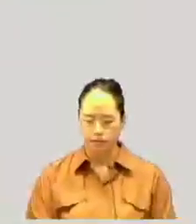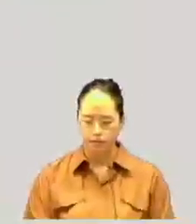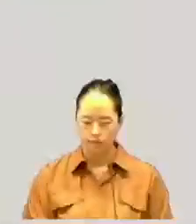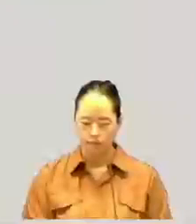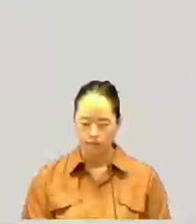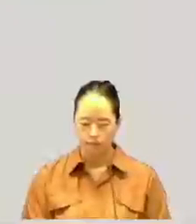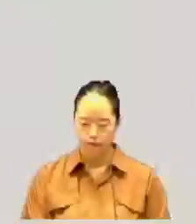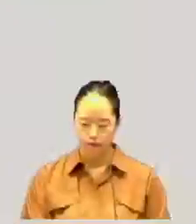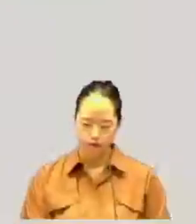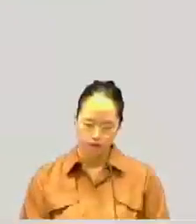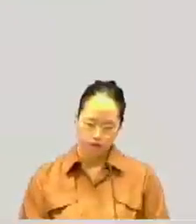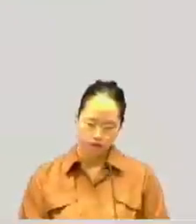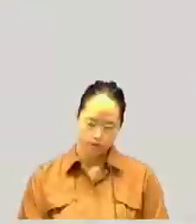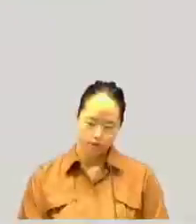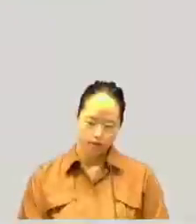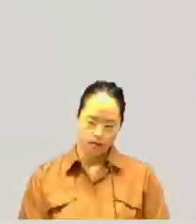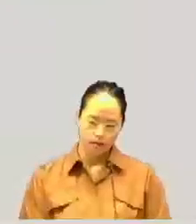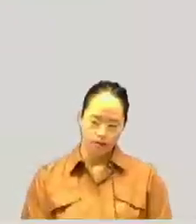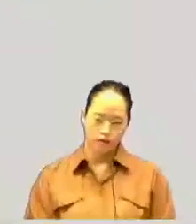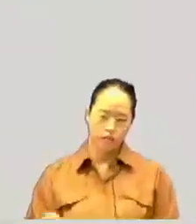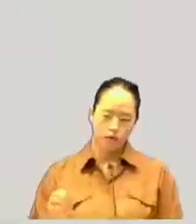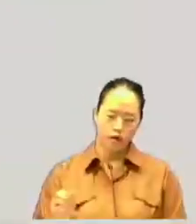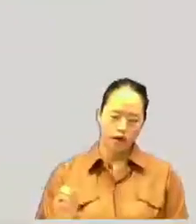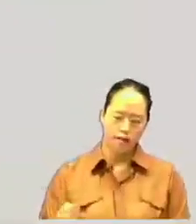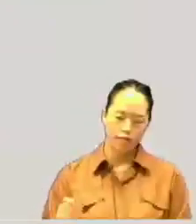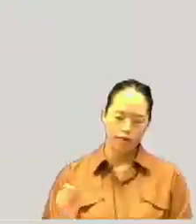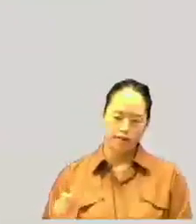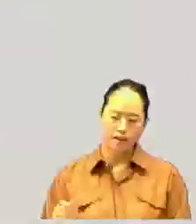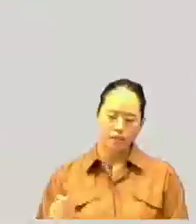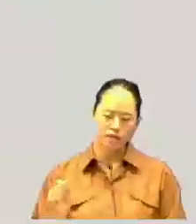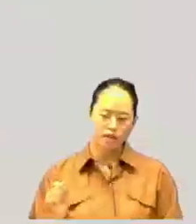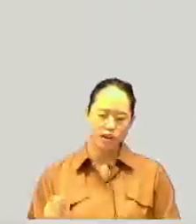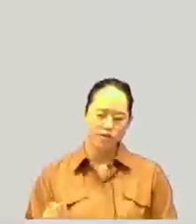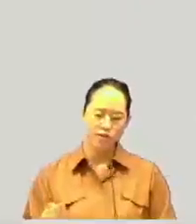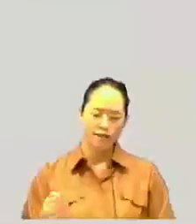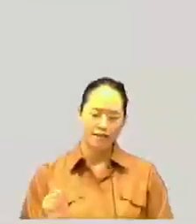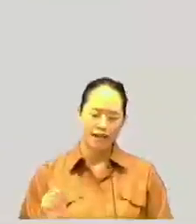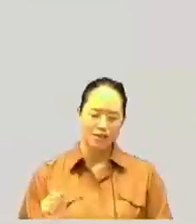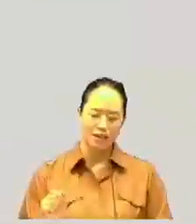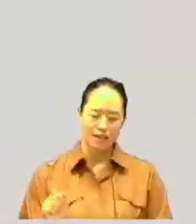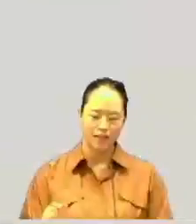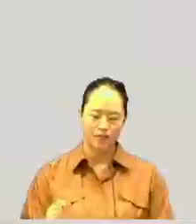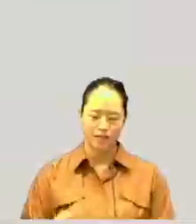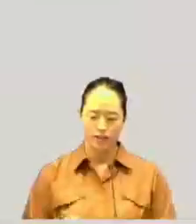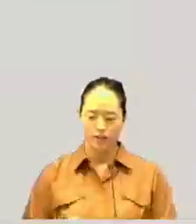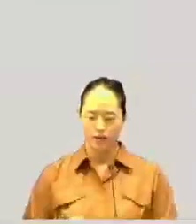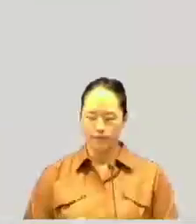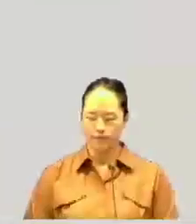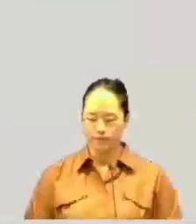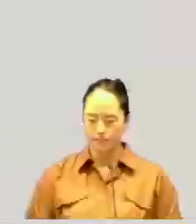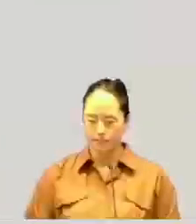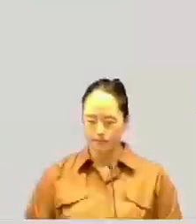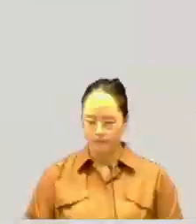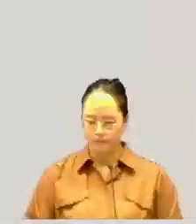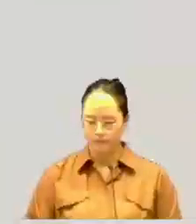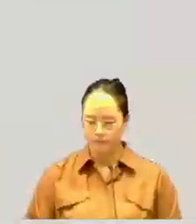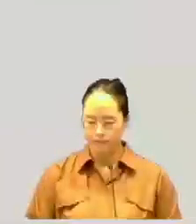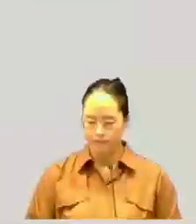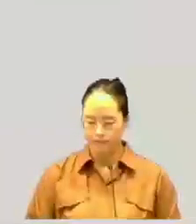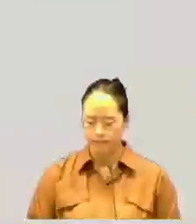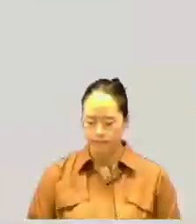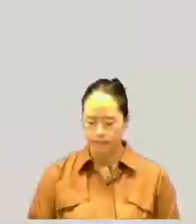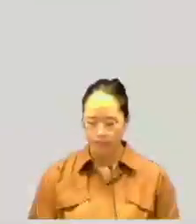罪都能够得到赦免的方法。这里边说的是所有的罪，一切的罪，这